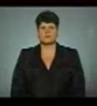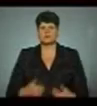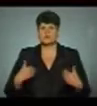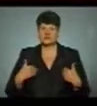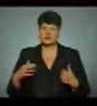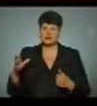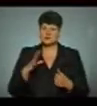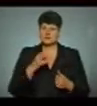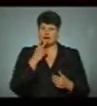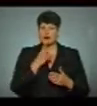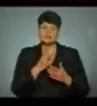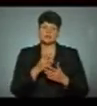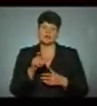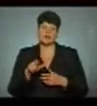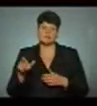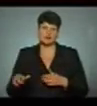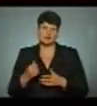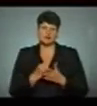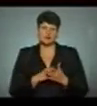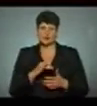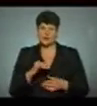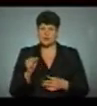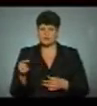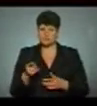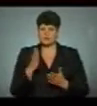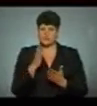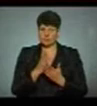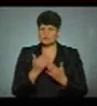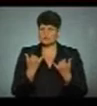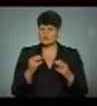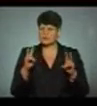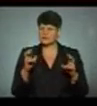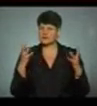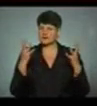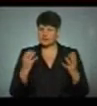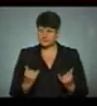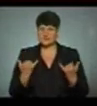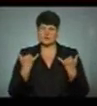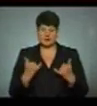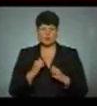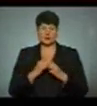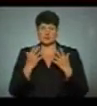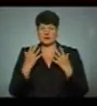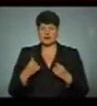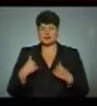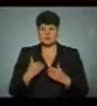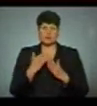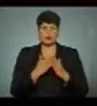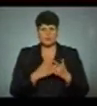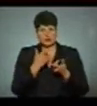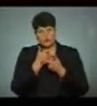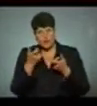Мої вітання усім глядачам телеканалу ЮА Тернопіль. У прямому ефірі програма «Тема дня». Відтепер щодня наша програма